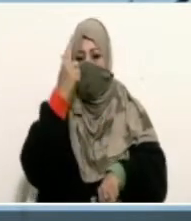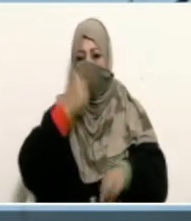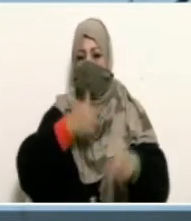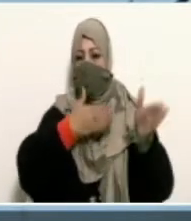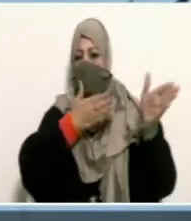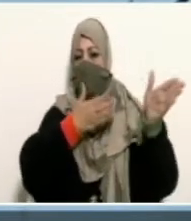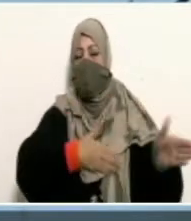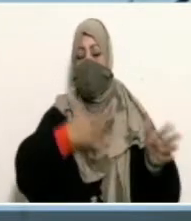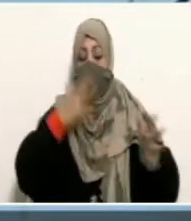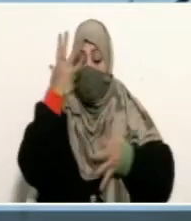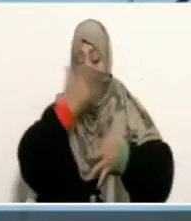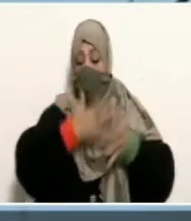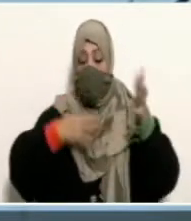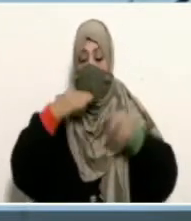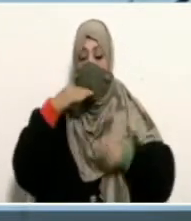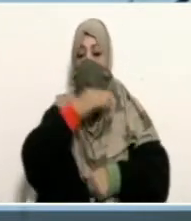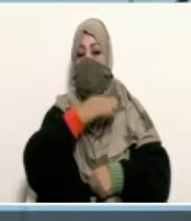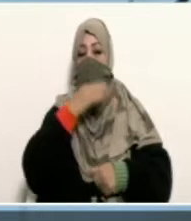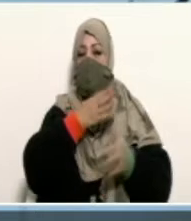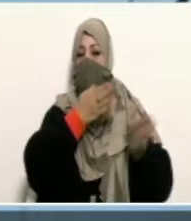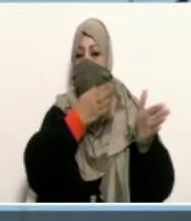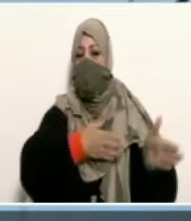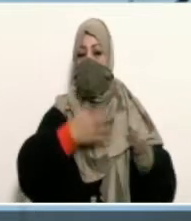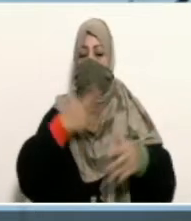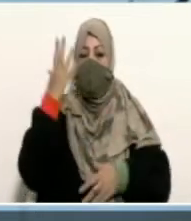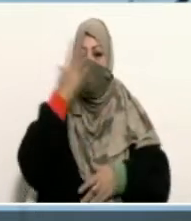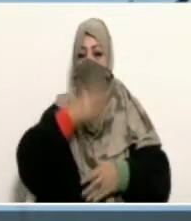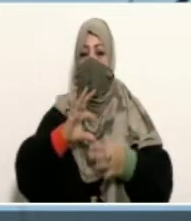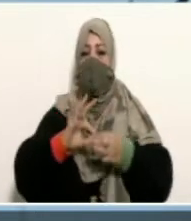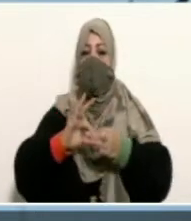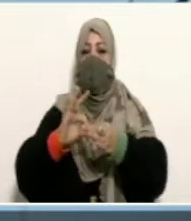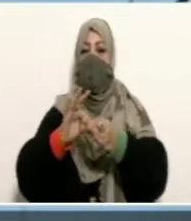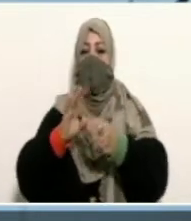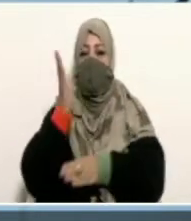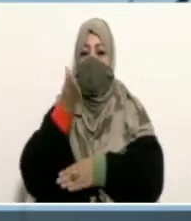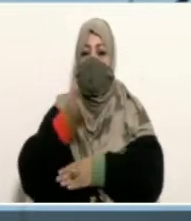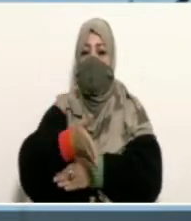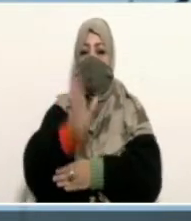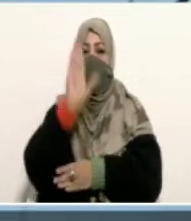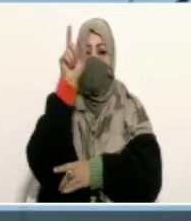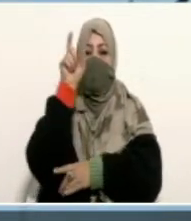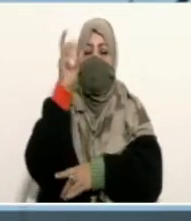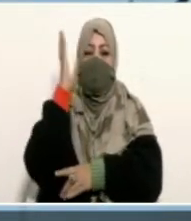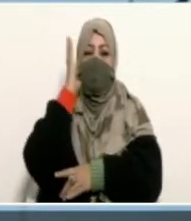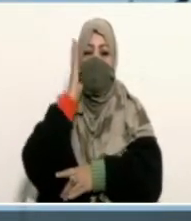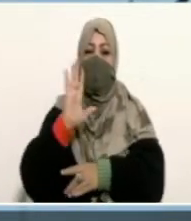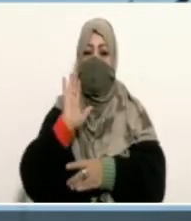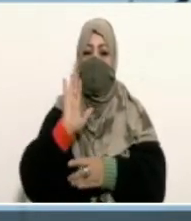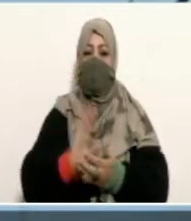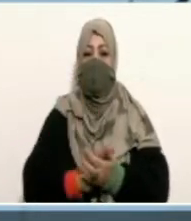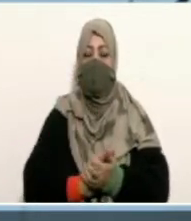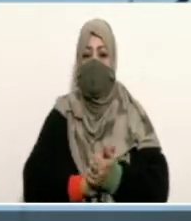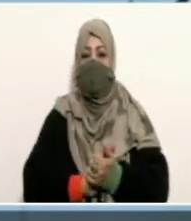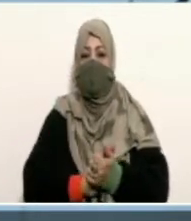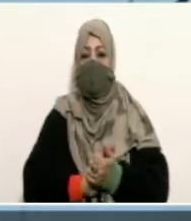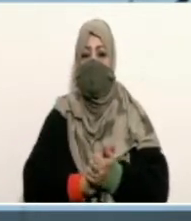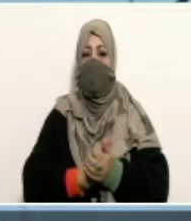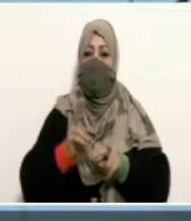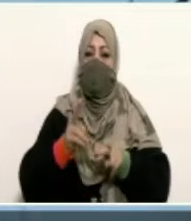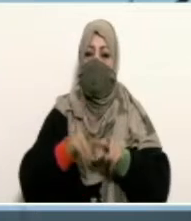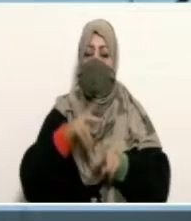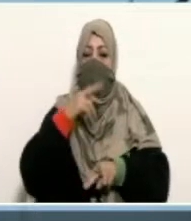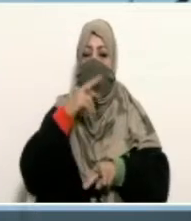الغسل بالذهاب لصلاة الجمعة. وكما ذكرت حكمه هو السنية، وكيفيته